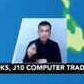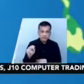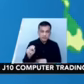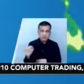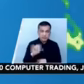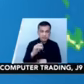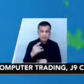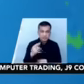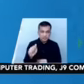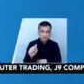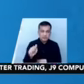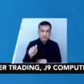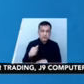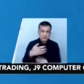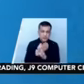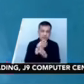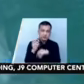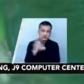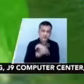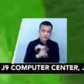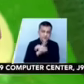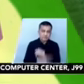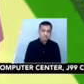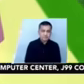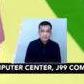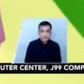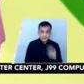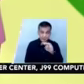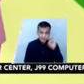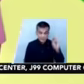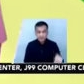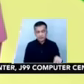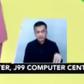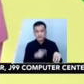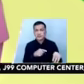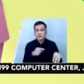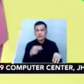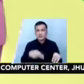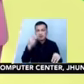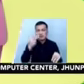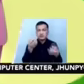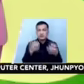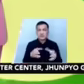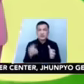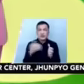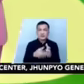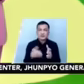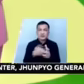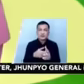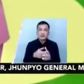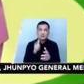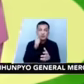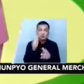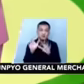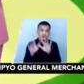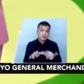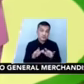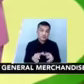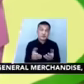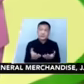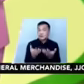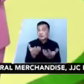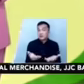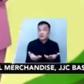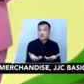at Davao Region. Sa Metro Manila naman, mataas din po ang chance ang maulit ang mga pag-ulan bukas. Kaya kung kayo po ay wala